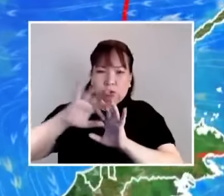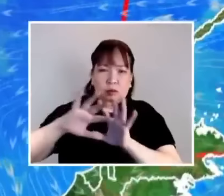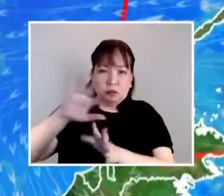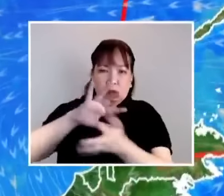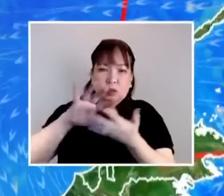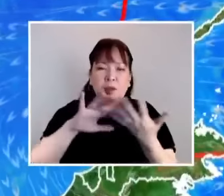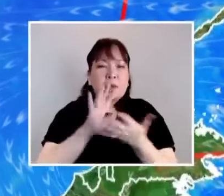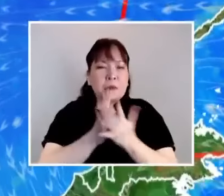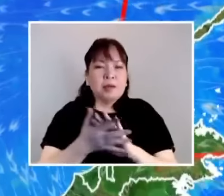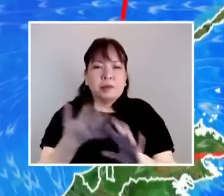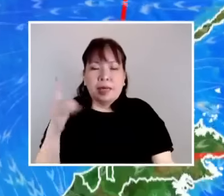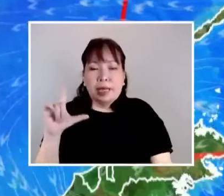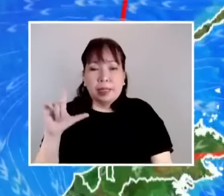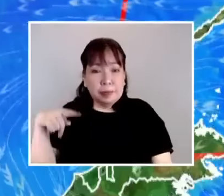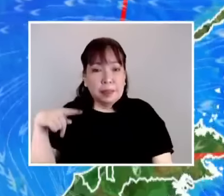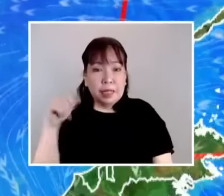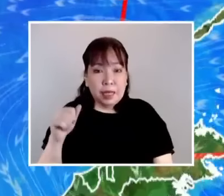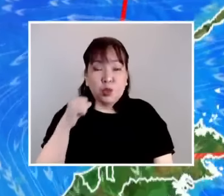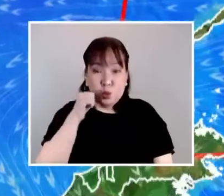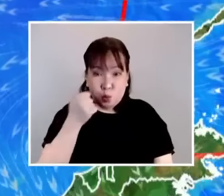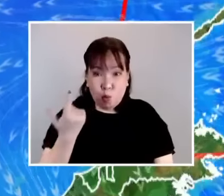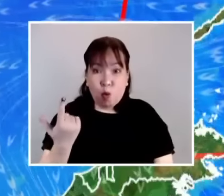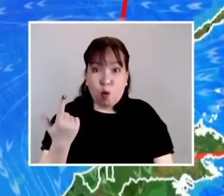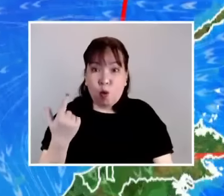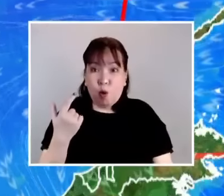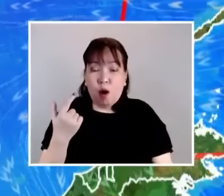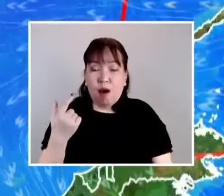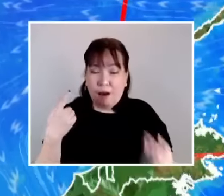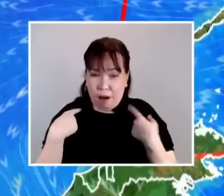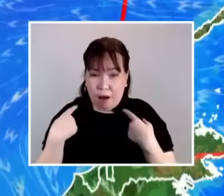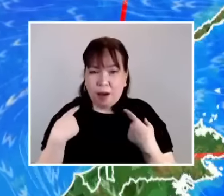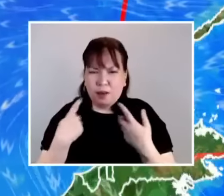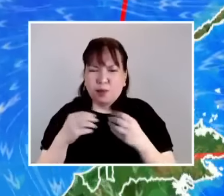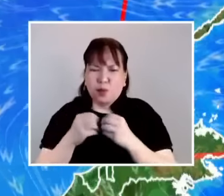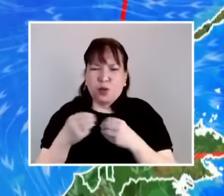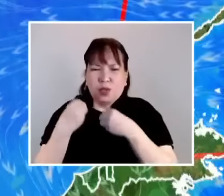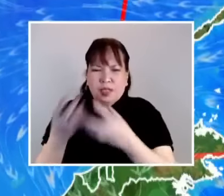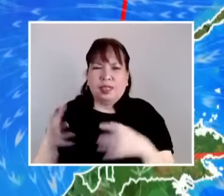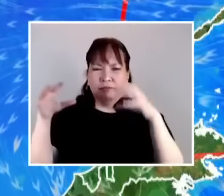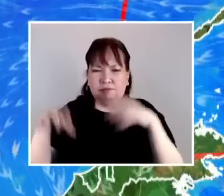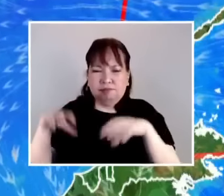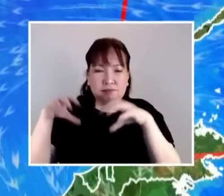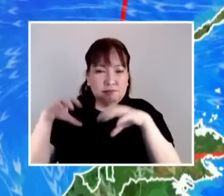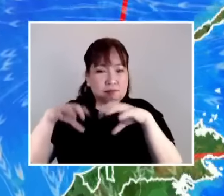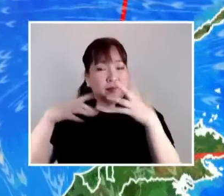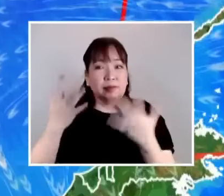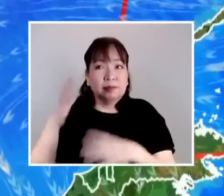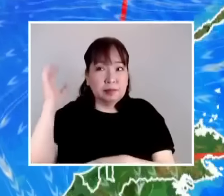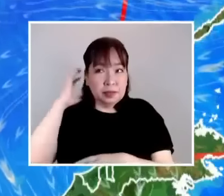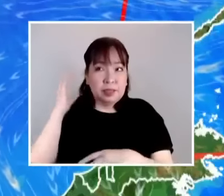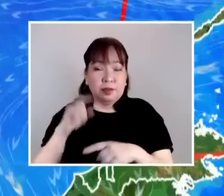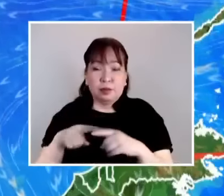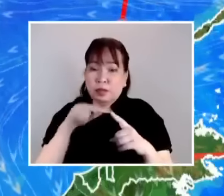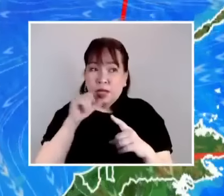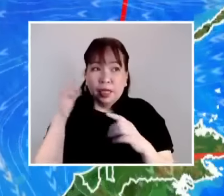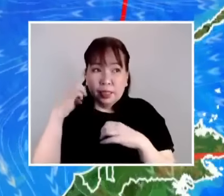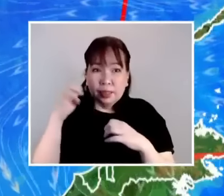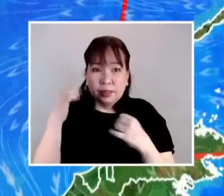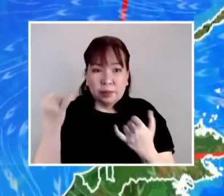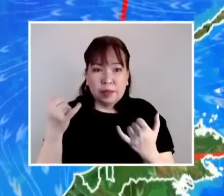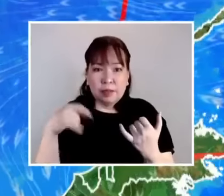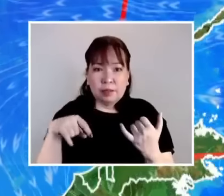posibleng mabuo sa loob nito bukas na siyang dadagdag sa pagpapaulan sa Mindanao. Sa ngayon, hindi po inaasahang magiging bagyo ang potensyal